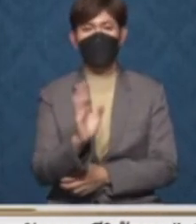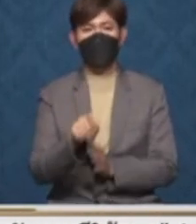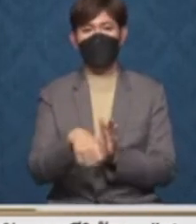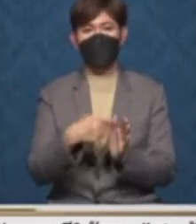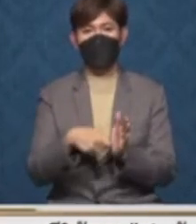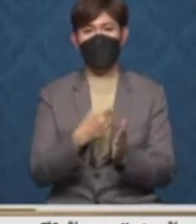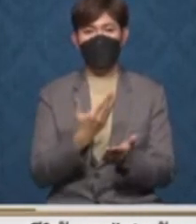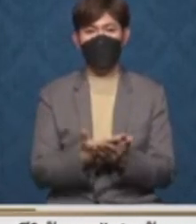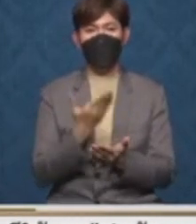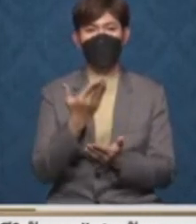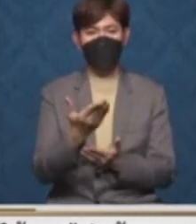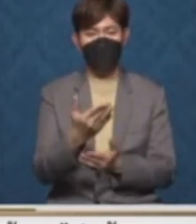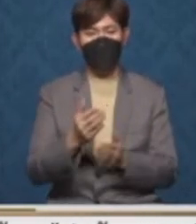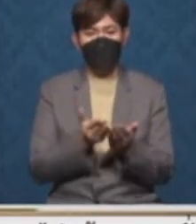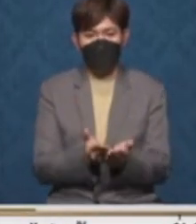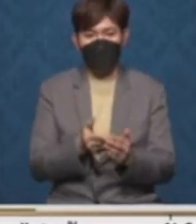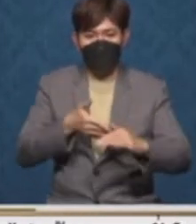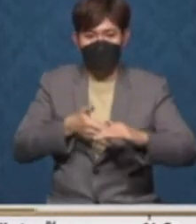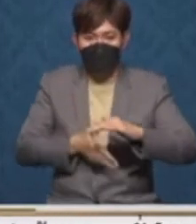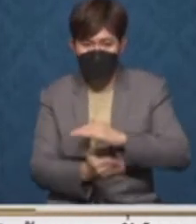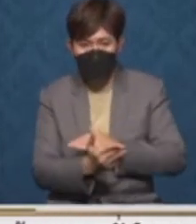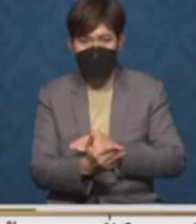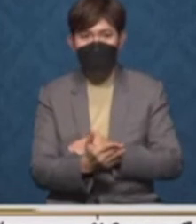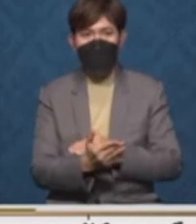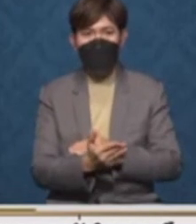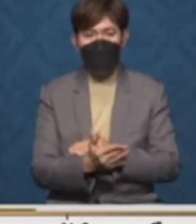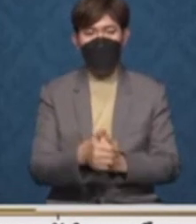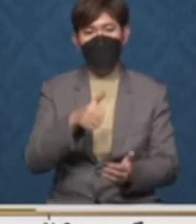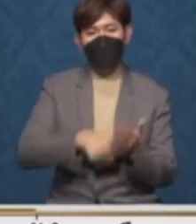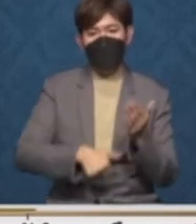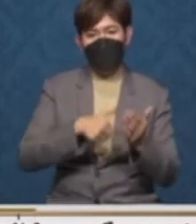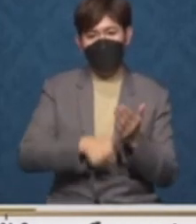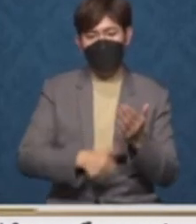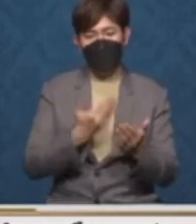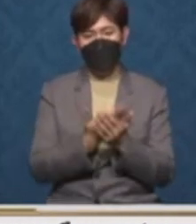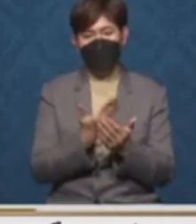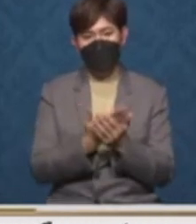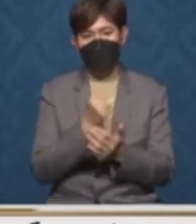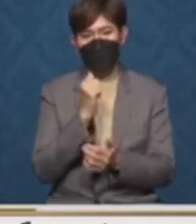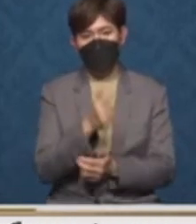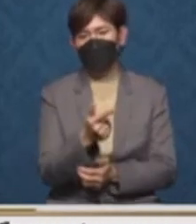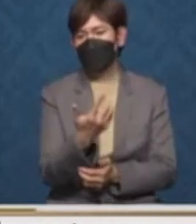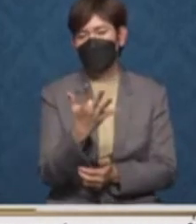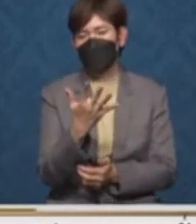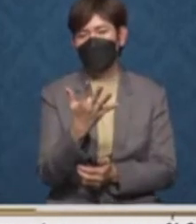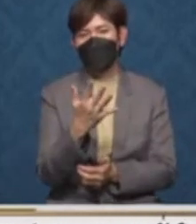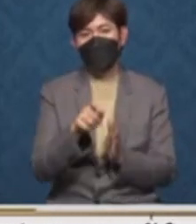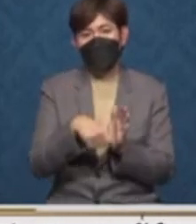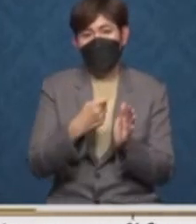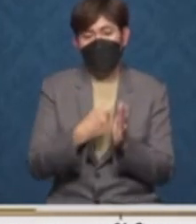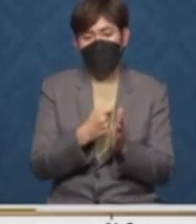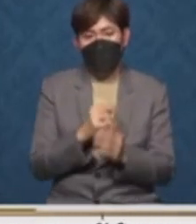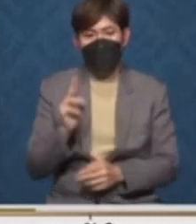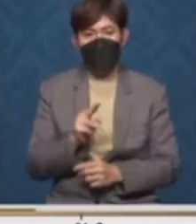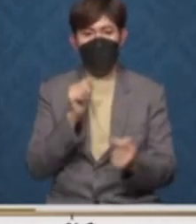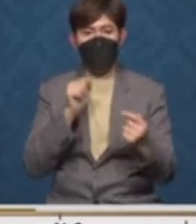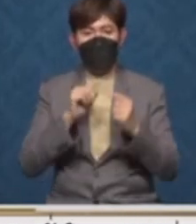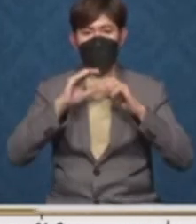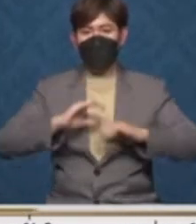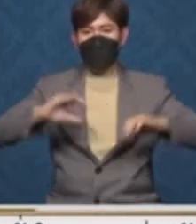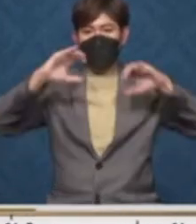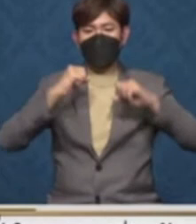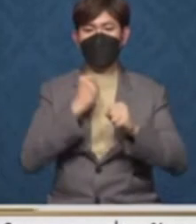รือดำน้ำในโครงการนี้ทั้งหมดได้รับการยกเว้นแวดเพราะเป็นยุทธภัณฑ์ที่ใช้ในราชการกองทัพเรือ